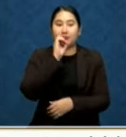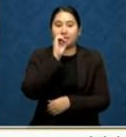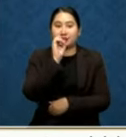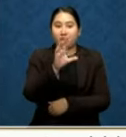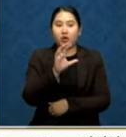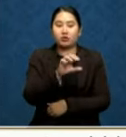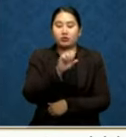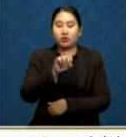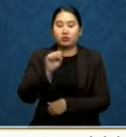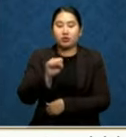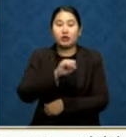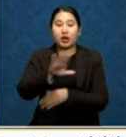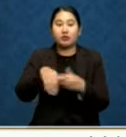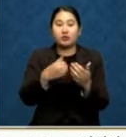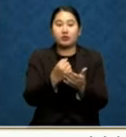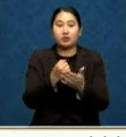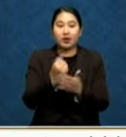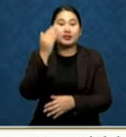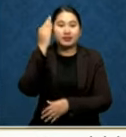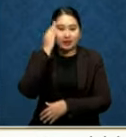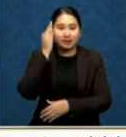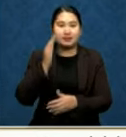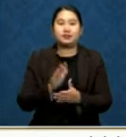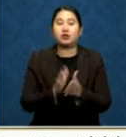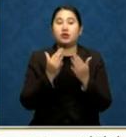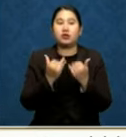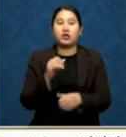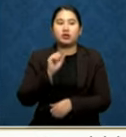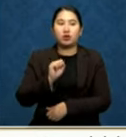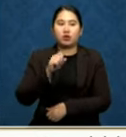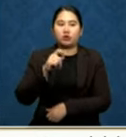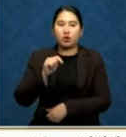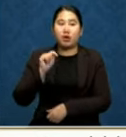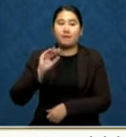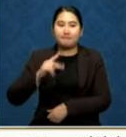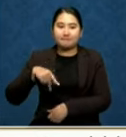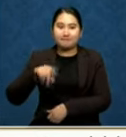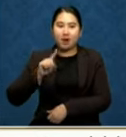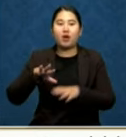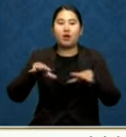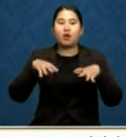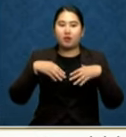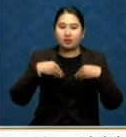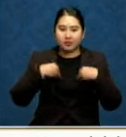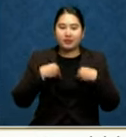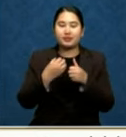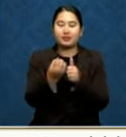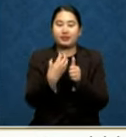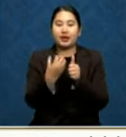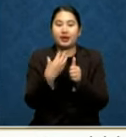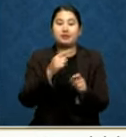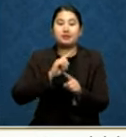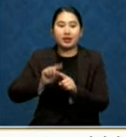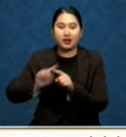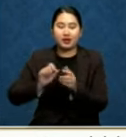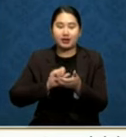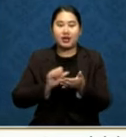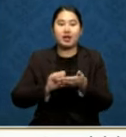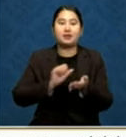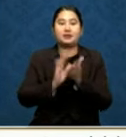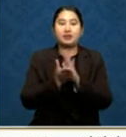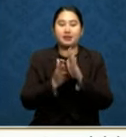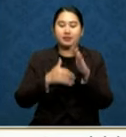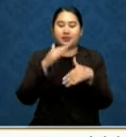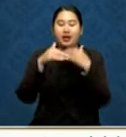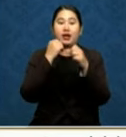กผู้แทนราษฎรเพื่อกรุณาทราบทั้งนี้สทป.พร้อมนับน้อมรับข้อสังเกตและข้อเสนอแนะนะครับเพื่อนำไปปรับปรุงและพัฒนา